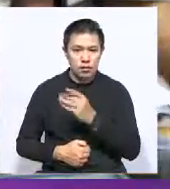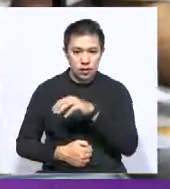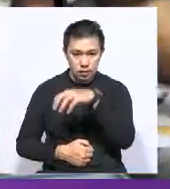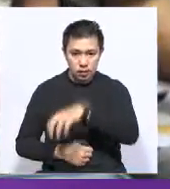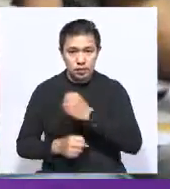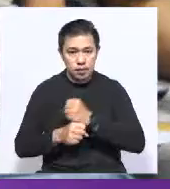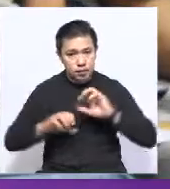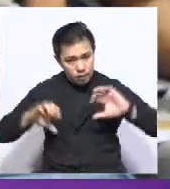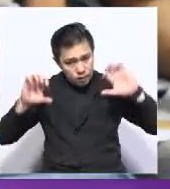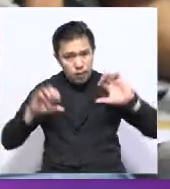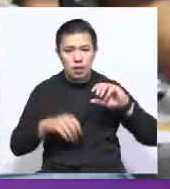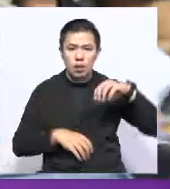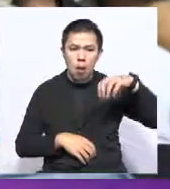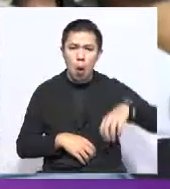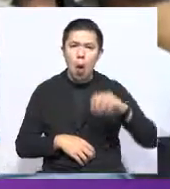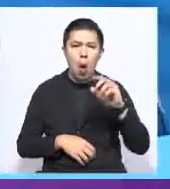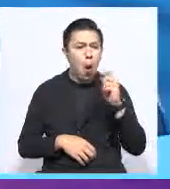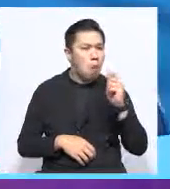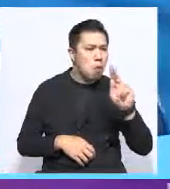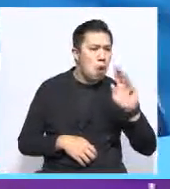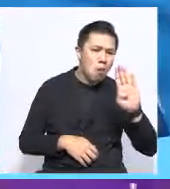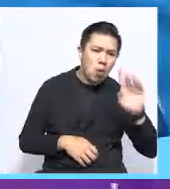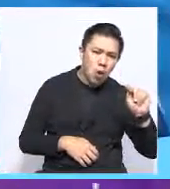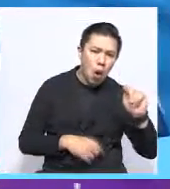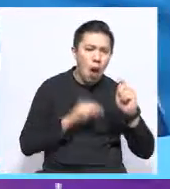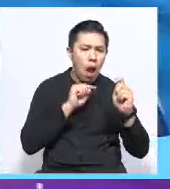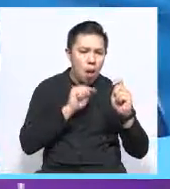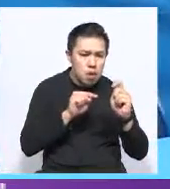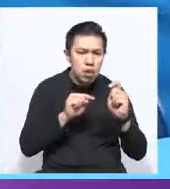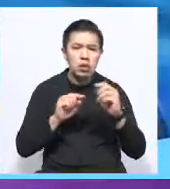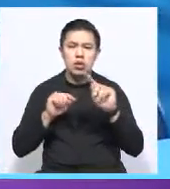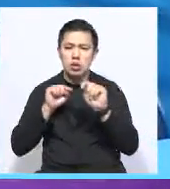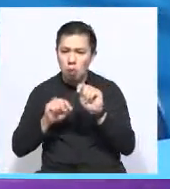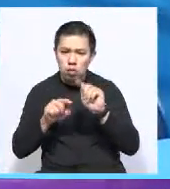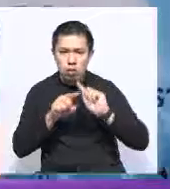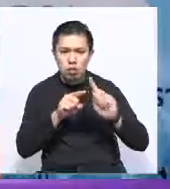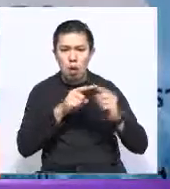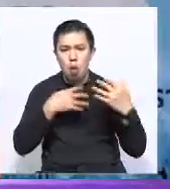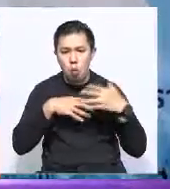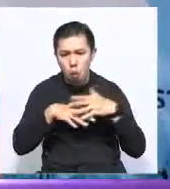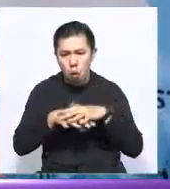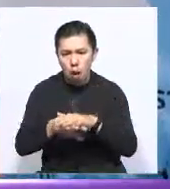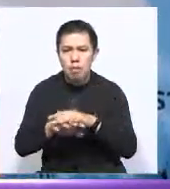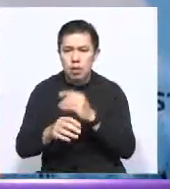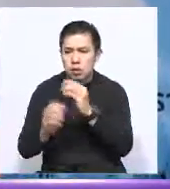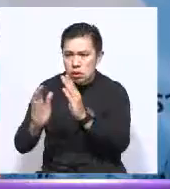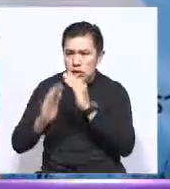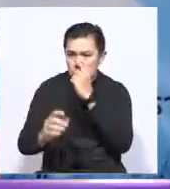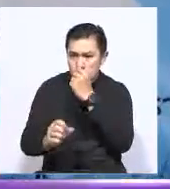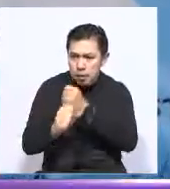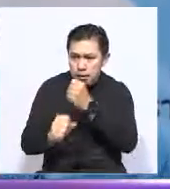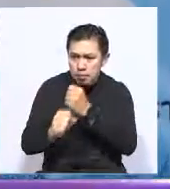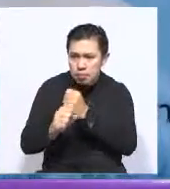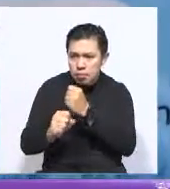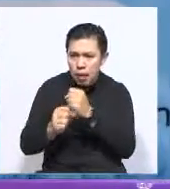าครัฐรวมถึงองค์กรปกครองส่วนท้องถิ่นทั้งในระดับอำเภอและระดับตำบลเข้าร่วมเพื่อนำไปปฏิบัติและขับเคลื่อน